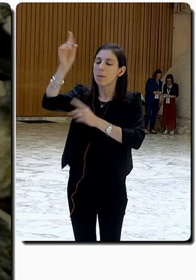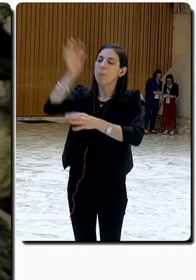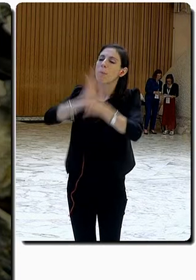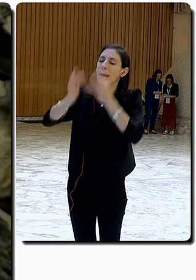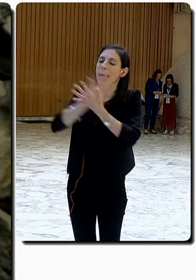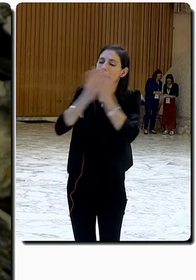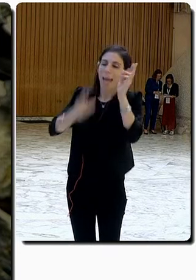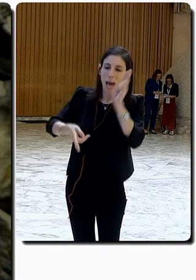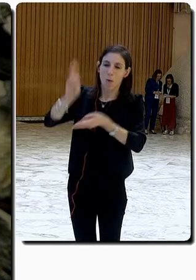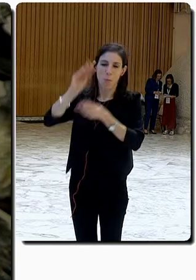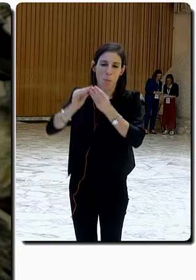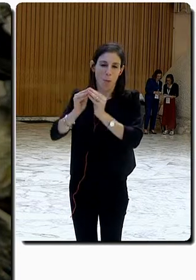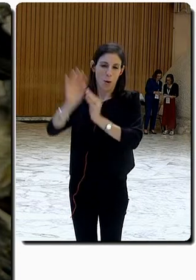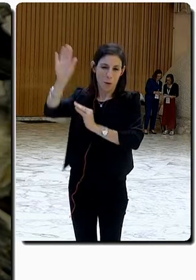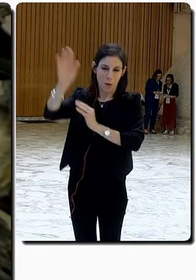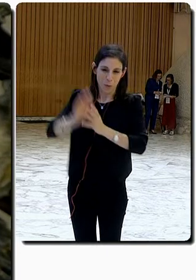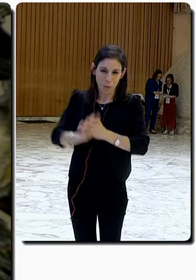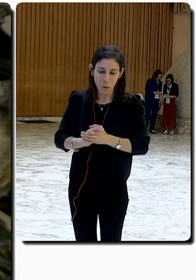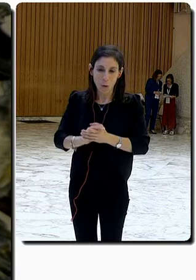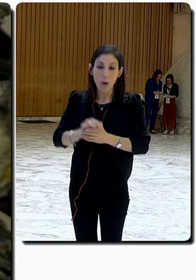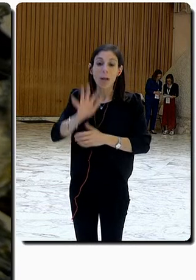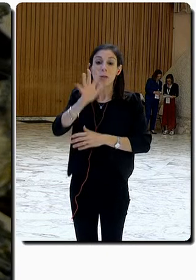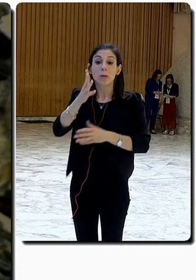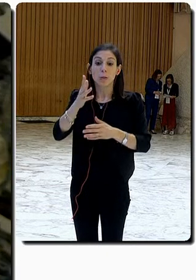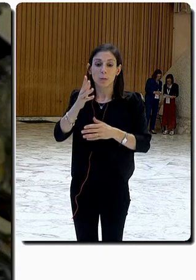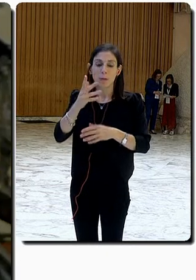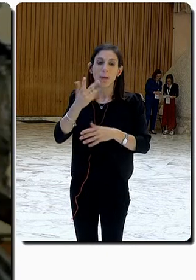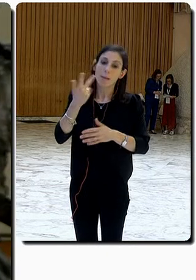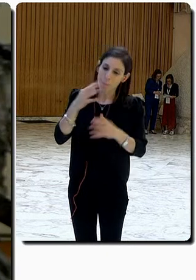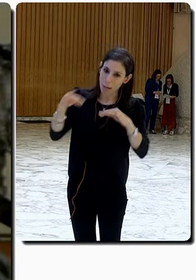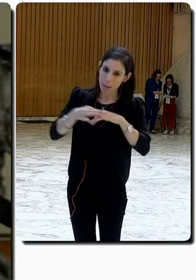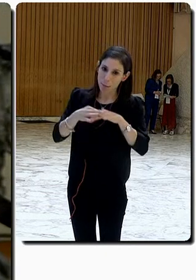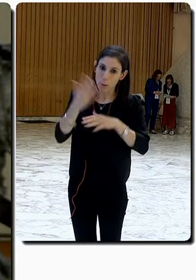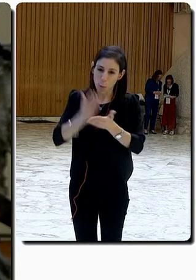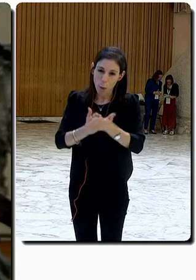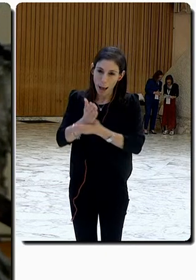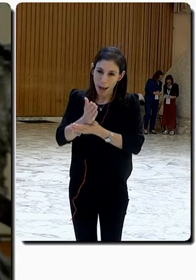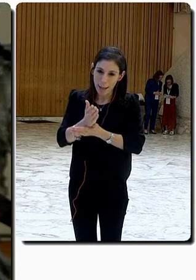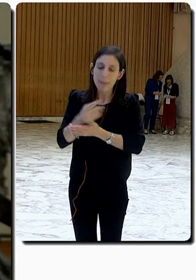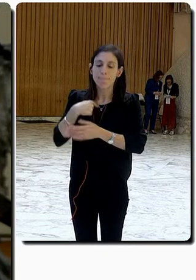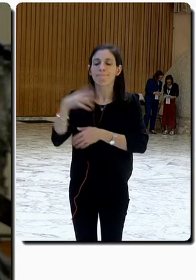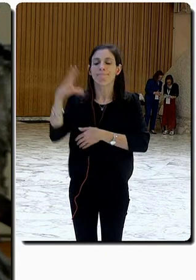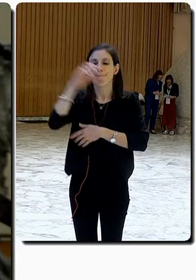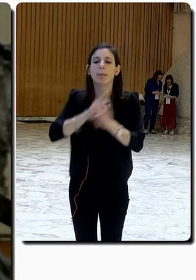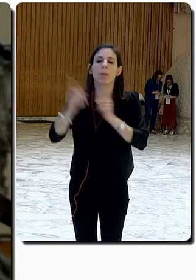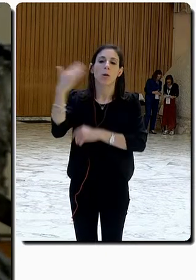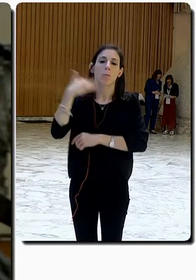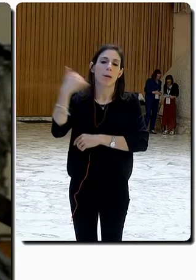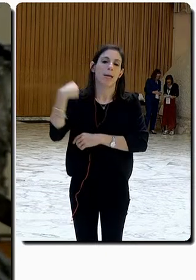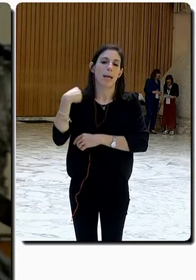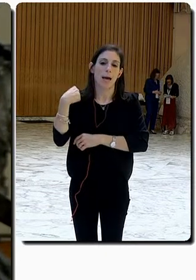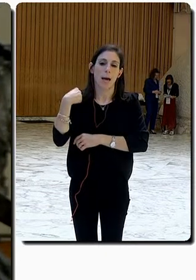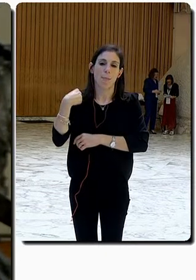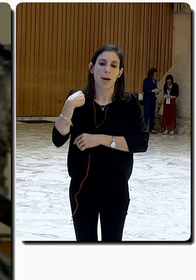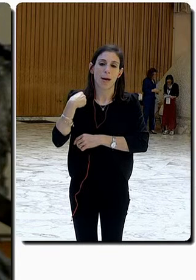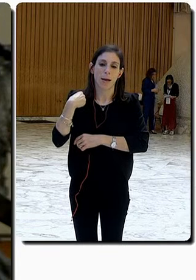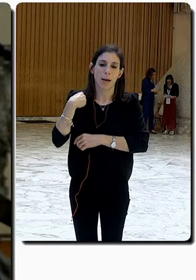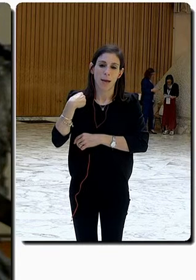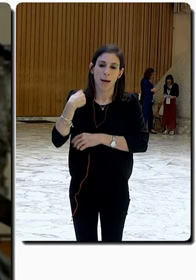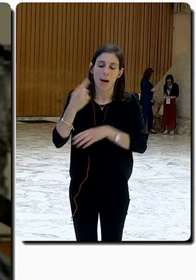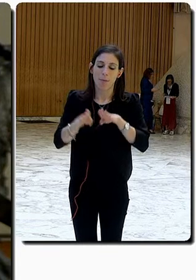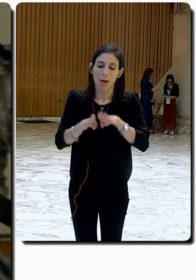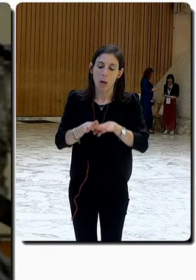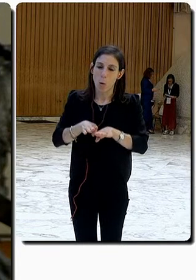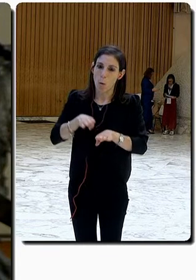notre mariage, j'ai compris clairement que Dieu m'appelait à faire un nouveau pas.